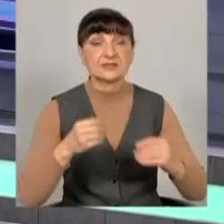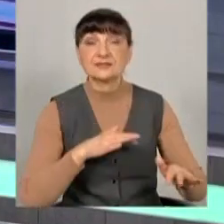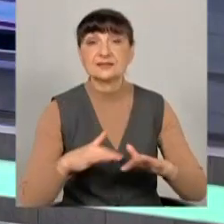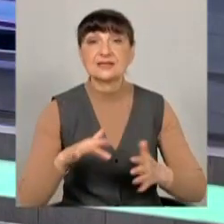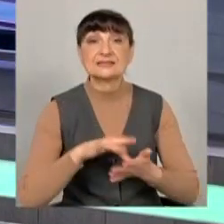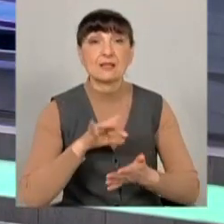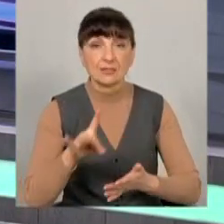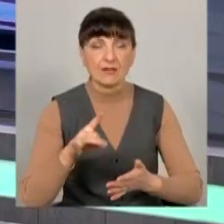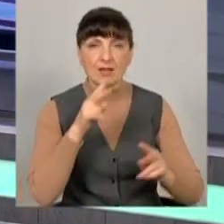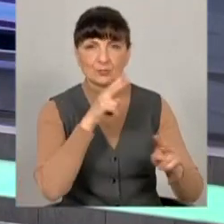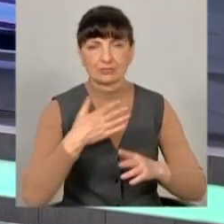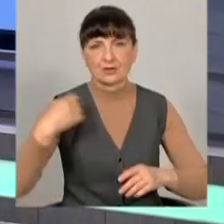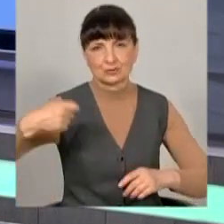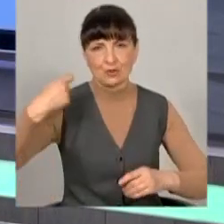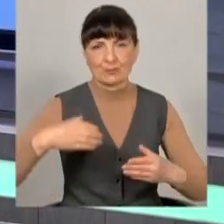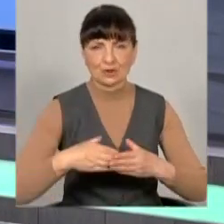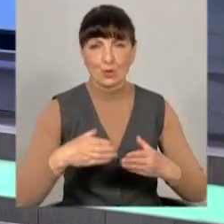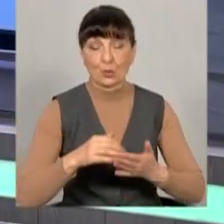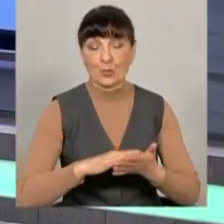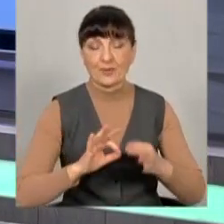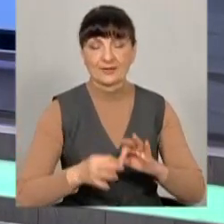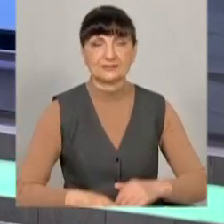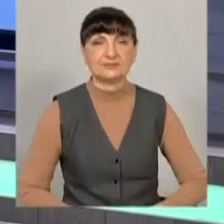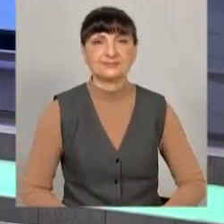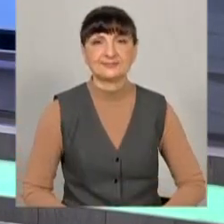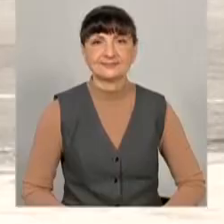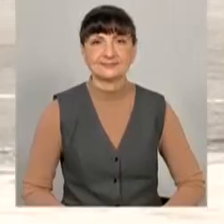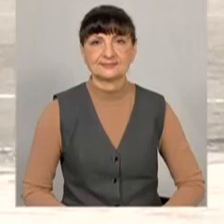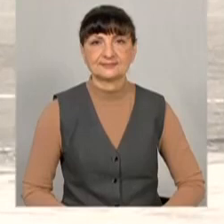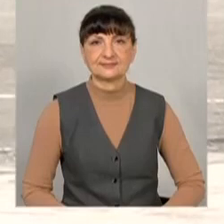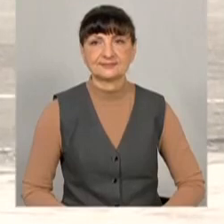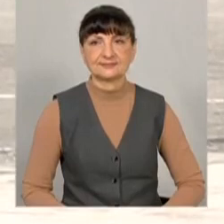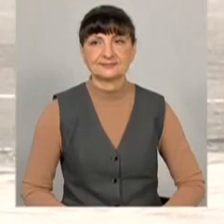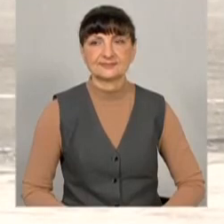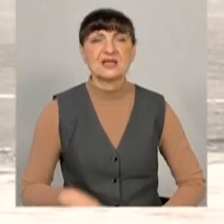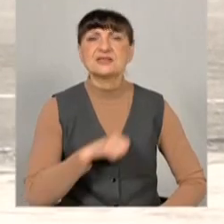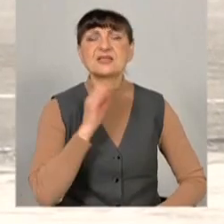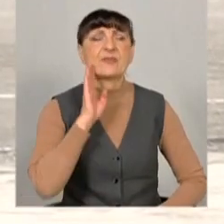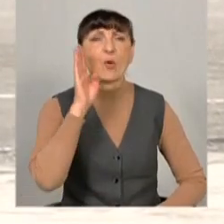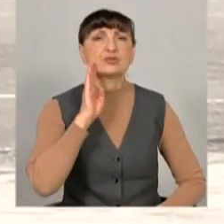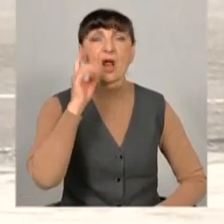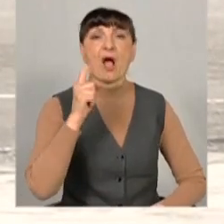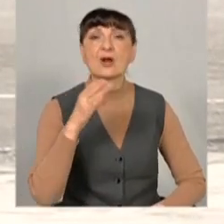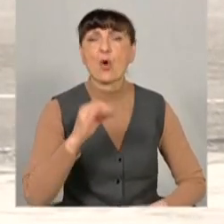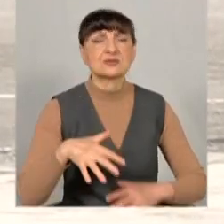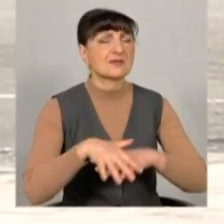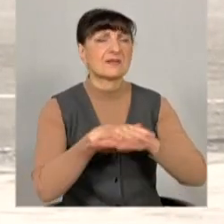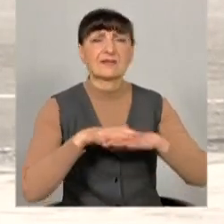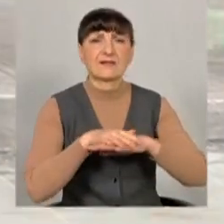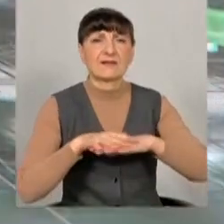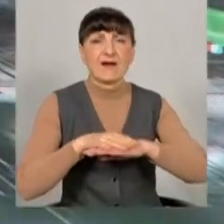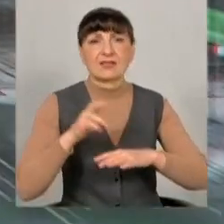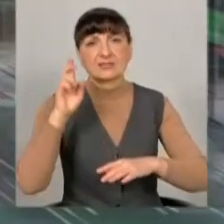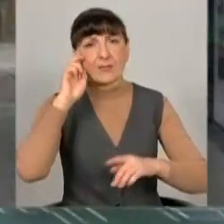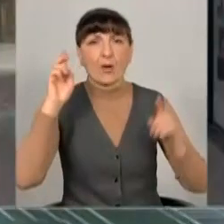центра наблюдала наша съемочная группа. Дамир Анитов передает. С самого утра на Харгосе аншлаг. Толпы из двух стран